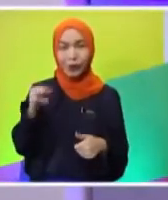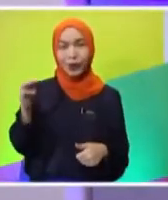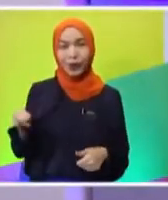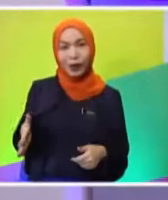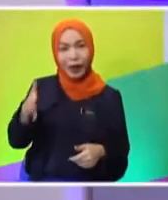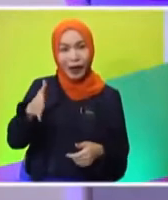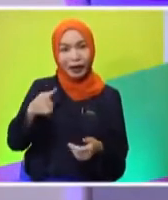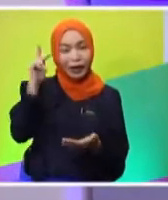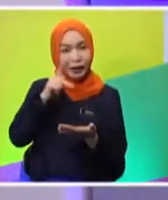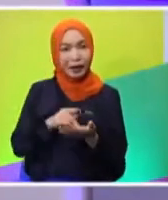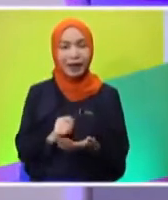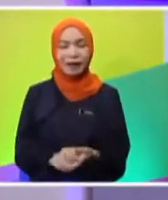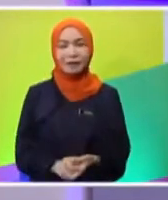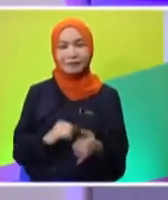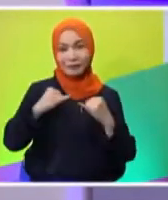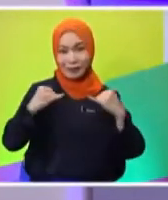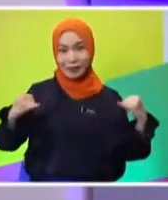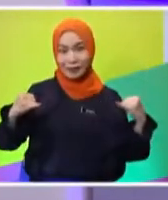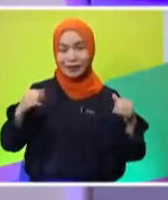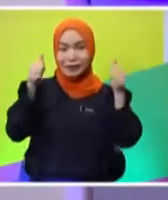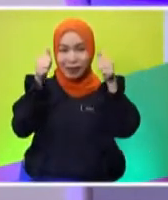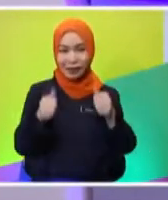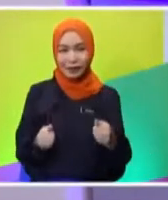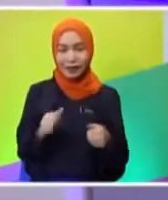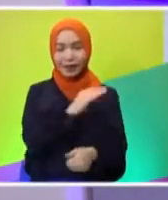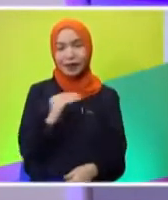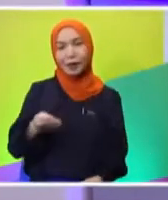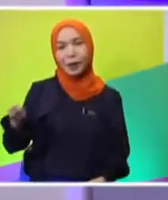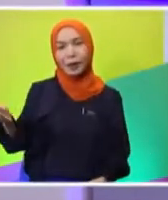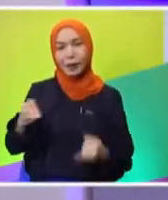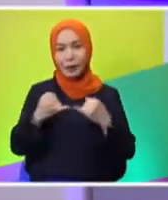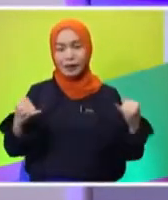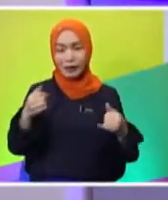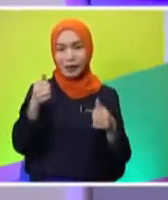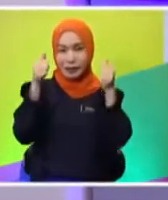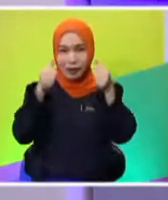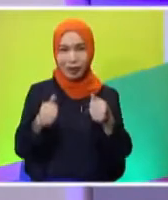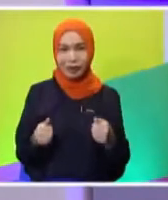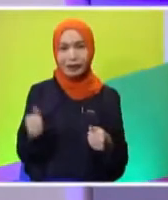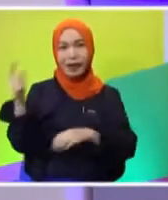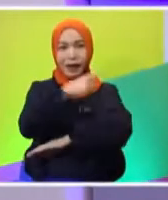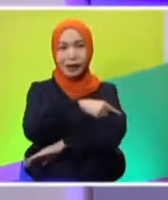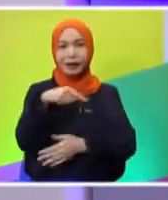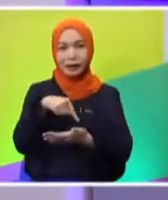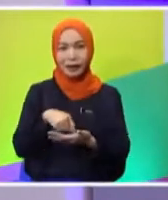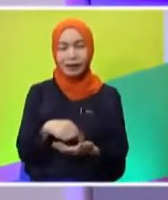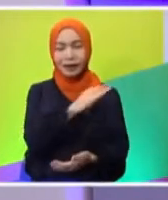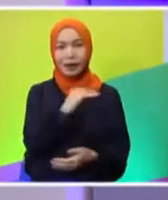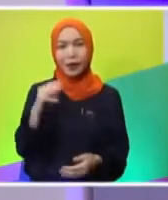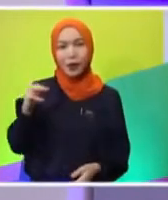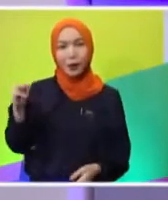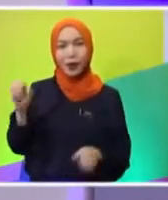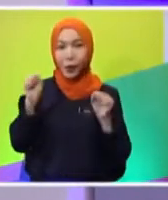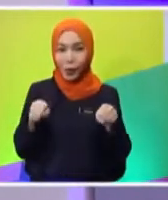mengenali jenis-jenis arcair dari beberapa jenis arca yang akan kita berada pada hari ini Uh yang kedua murid-murid akan memahami dan dapat